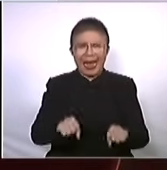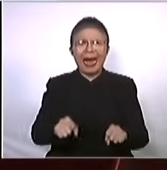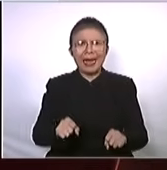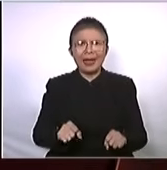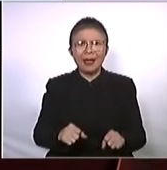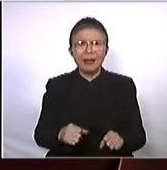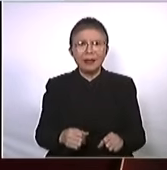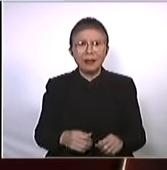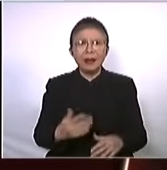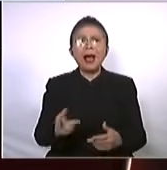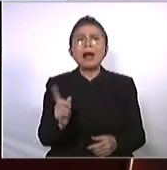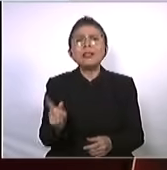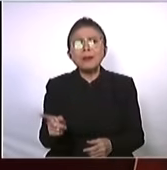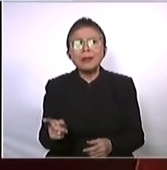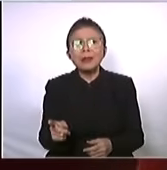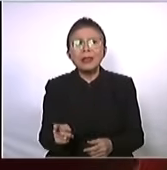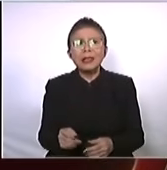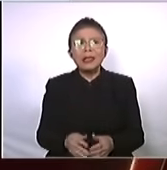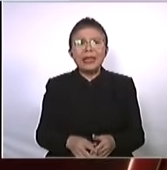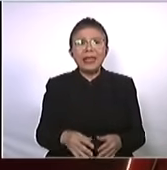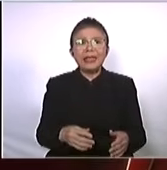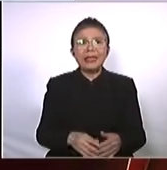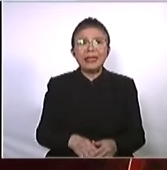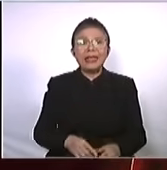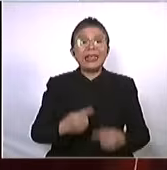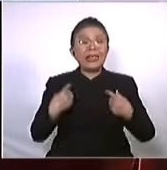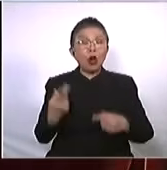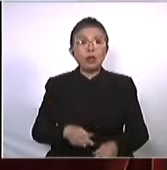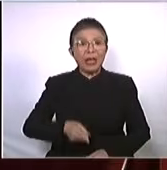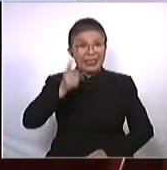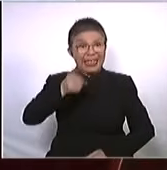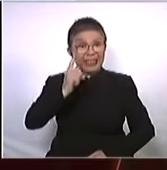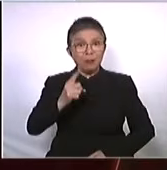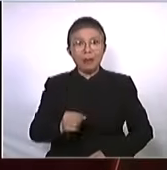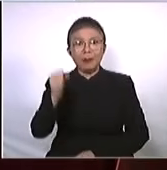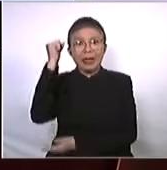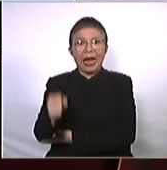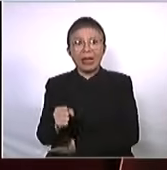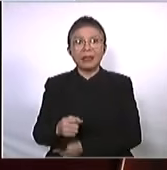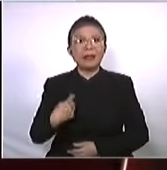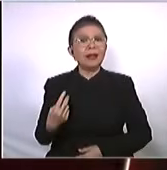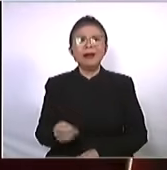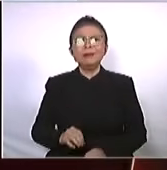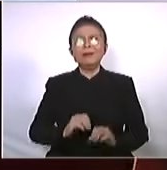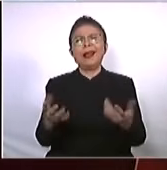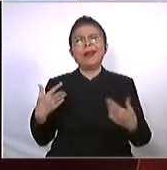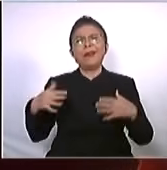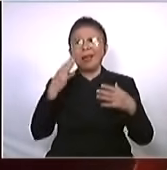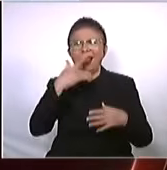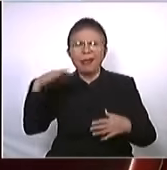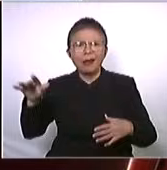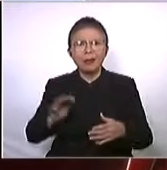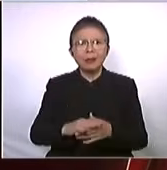Kenapa lagi saya katakan ini pada aparat pada kedisiplinan kita pada penegakan hukum kita itu Masalahnya